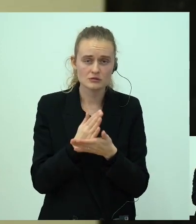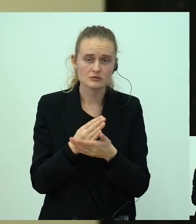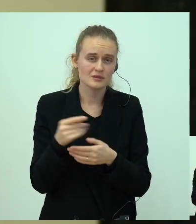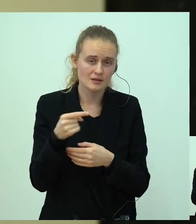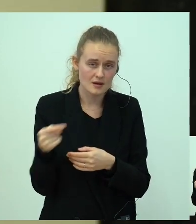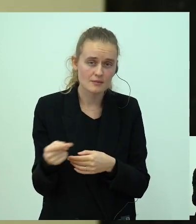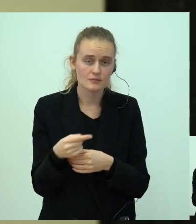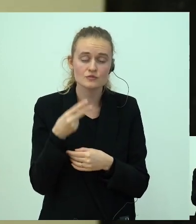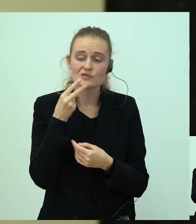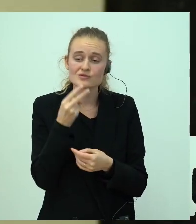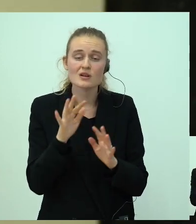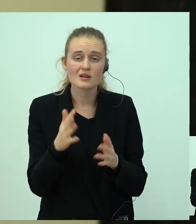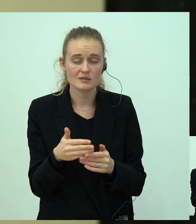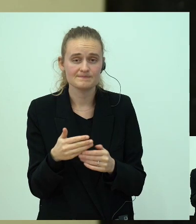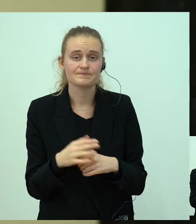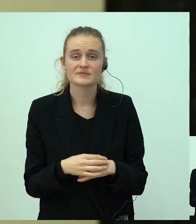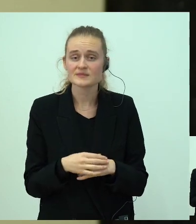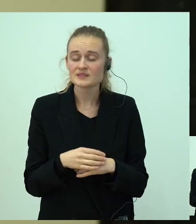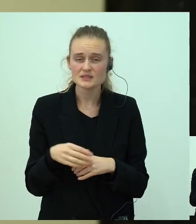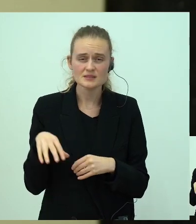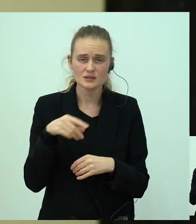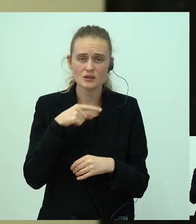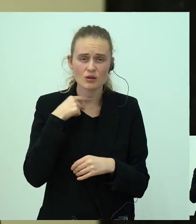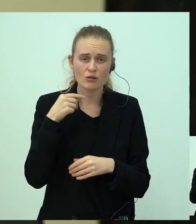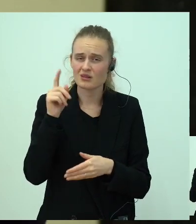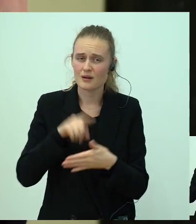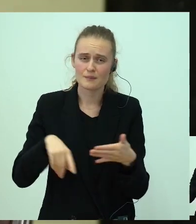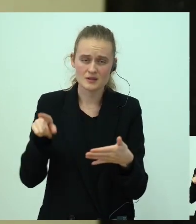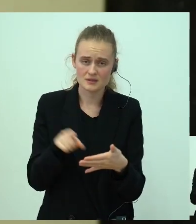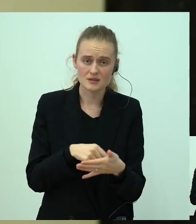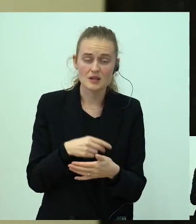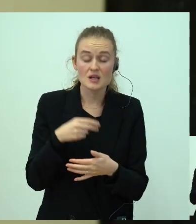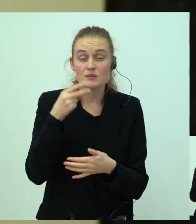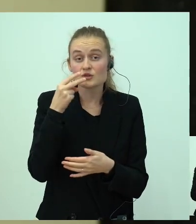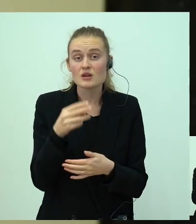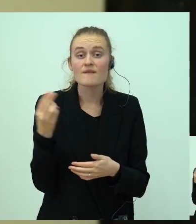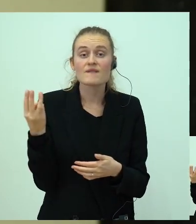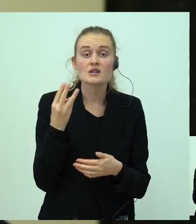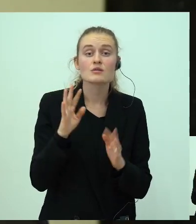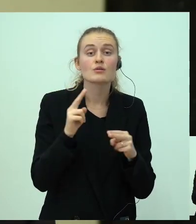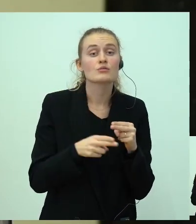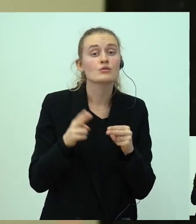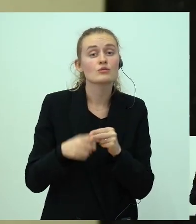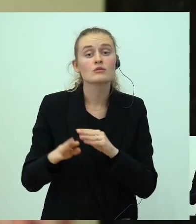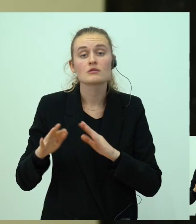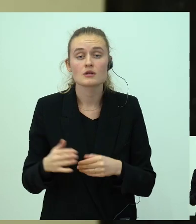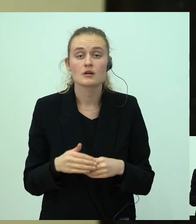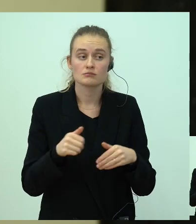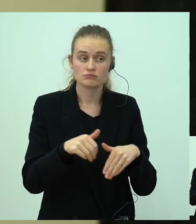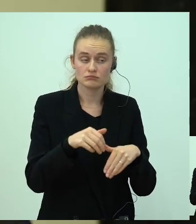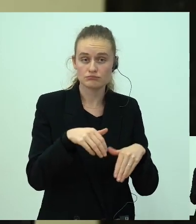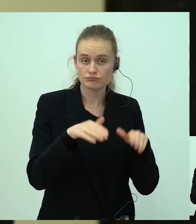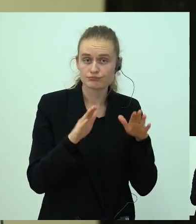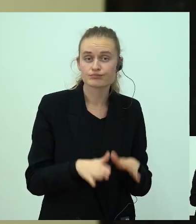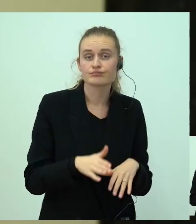žiūrėsime, kas įvyks, žiūrėsime, kokius istorinius sprendimus priims Vašingtonas, ar jie pritars tam, jog